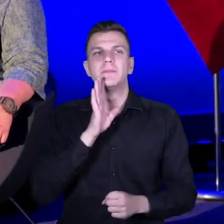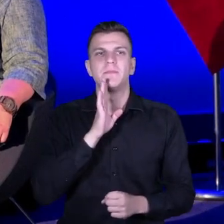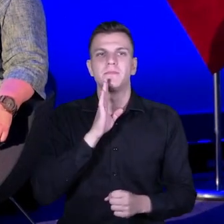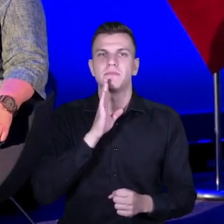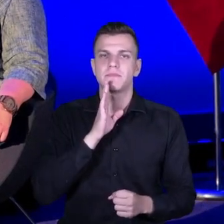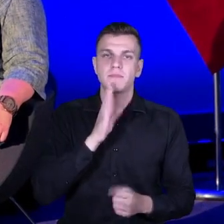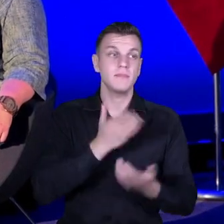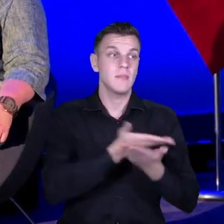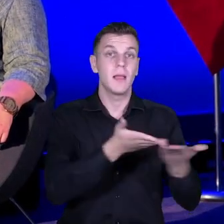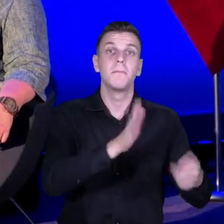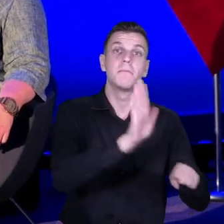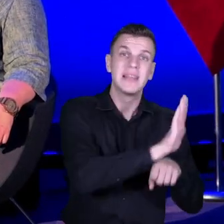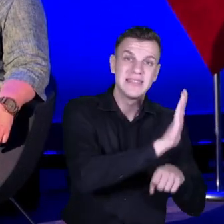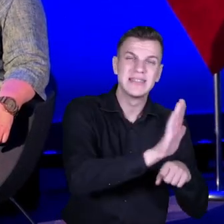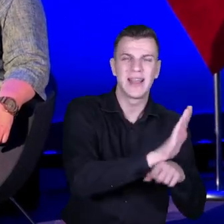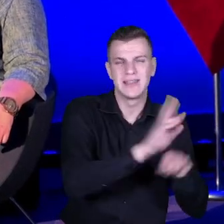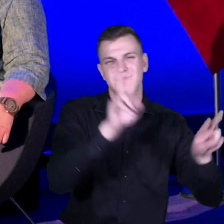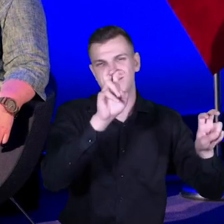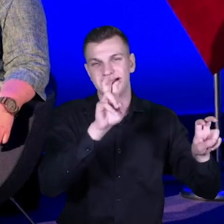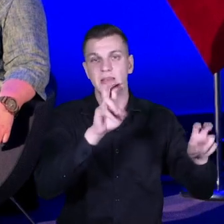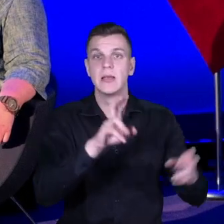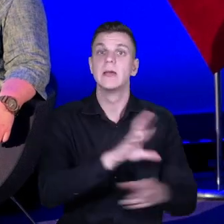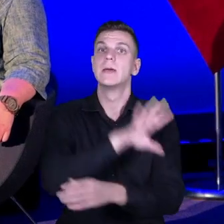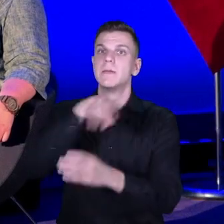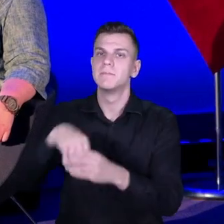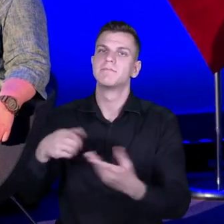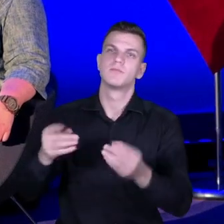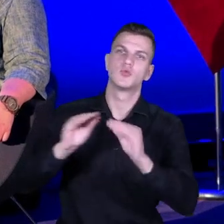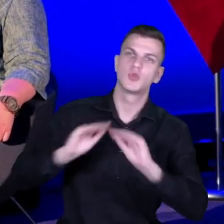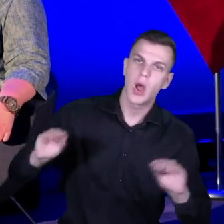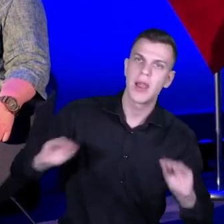zaangażowanie biznesu w kontekście też szkoleń, praktyk,